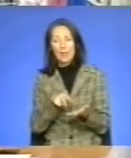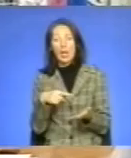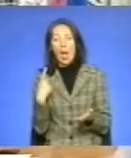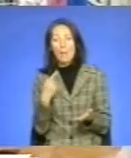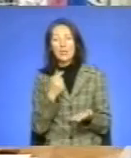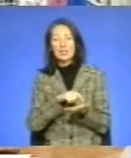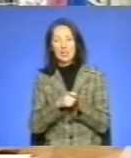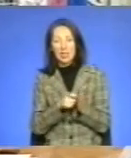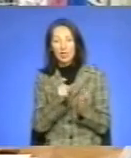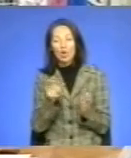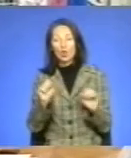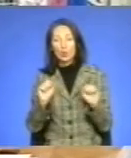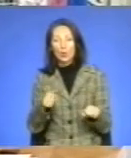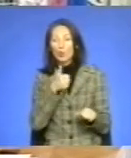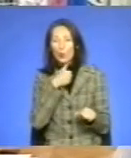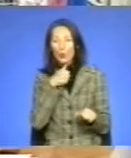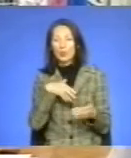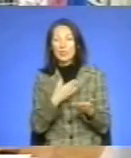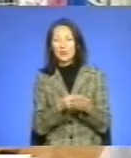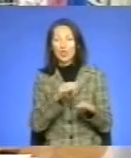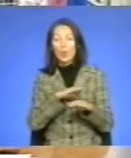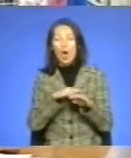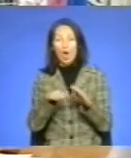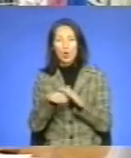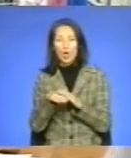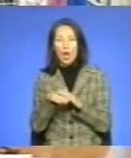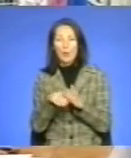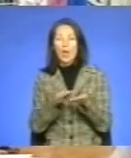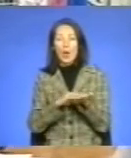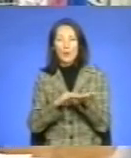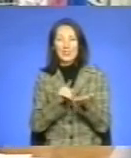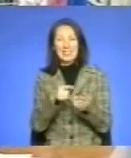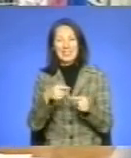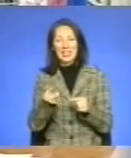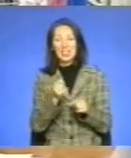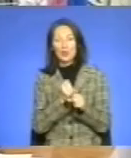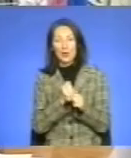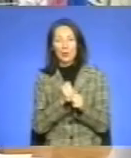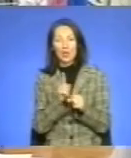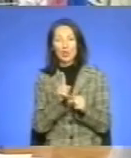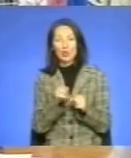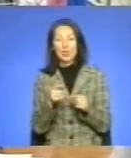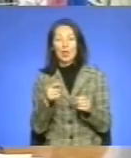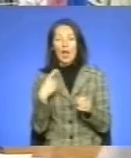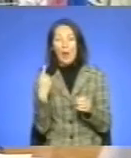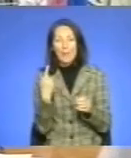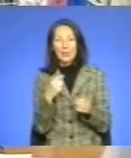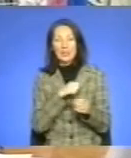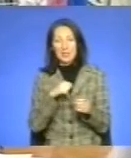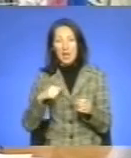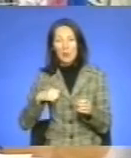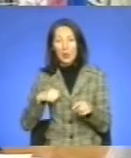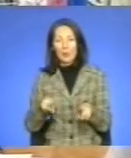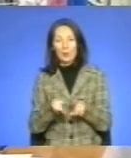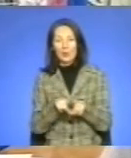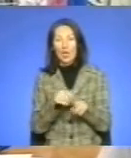майстер-класи, тобто люди зможуть попробувати своїми руками повторити ті чи інші вироби, десь щось змайструвати. Таким чином